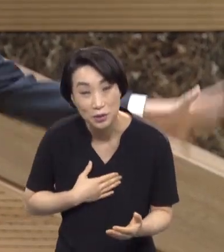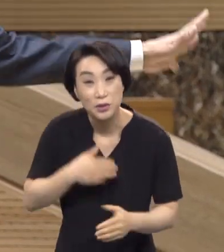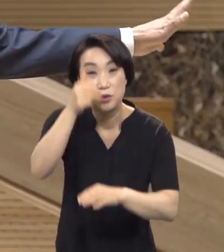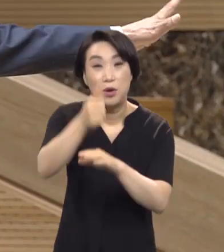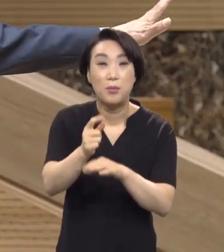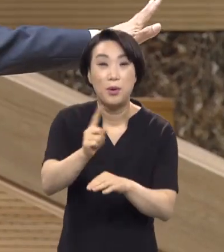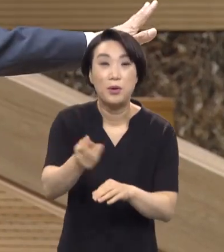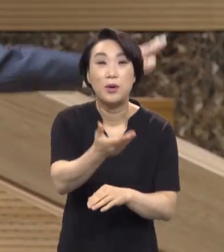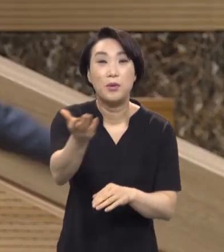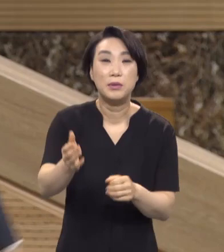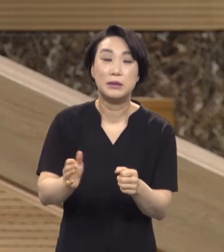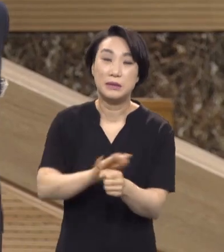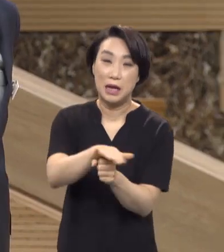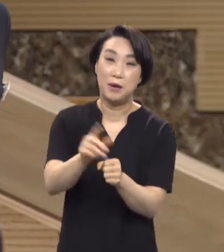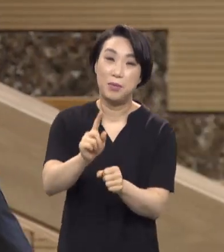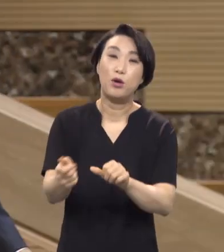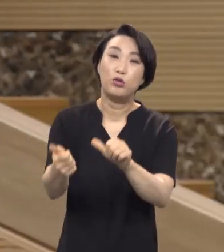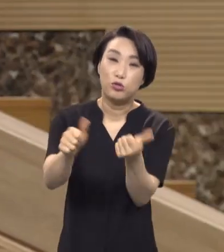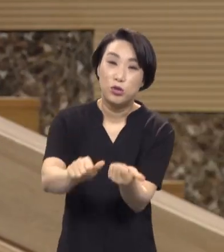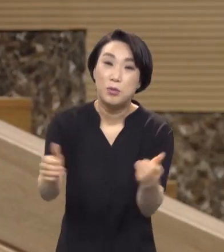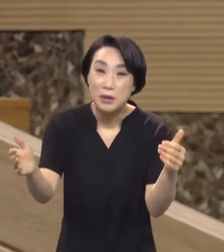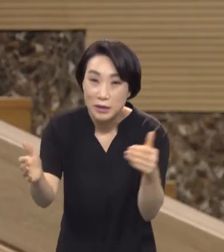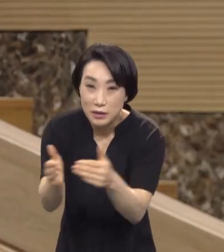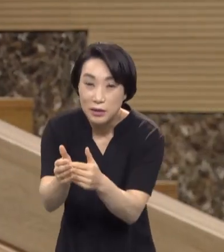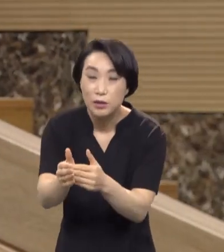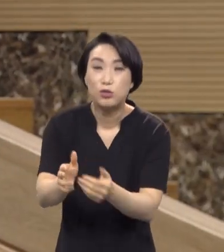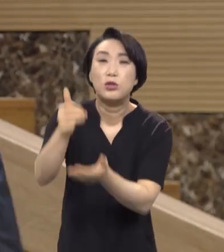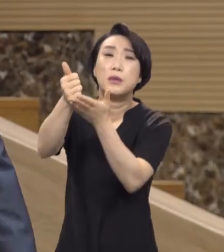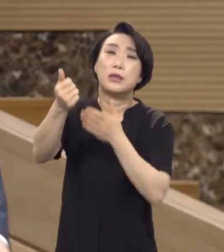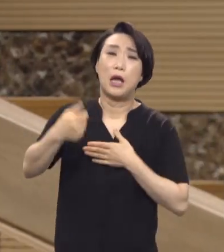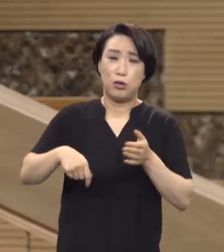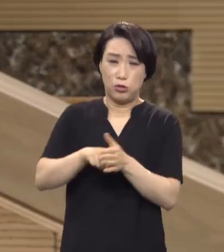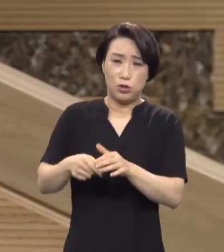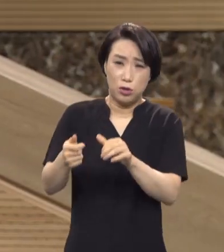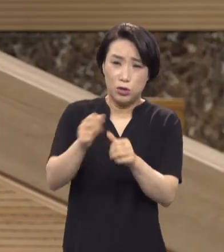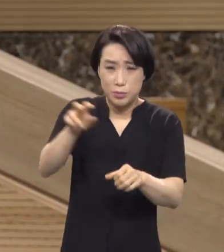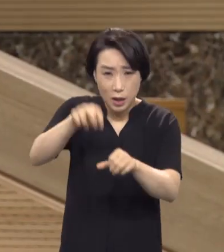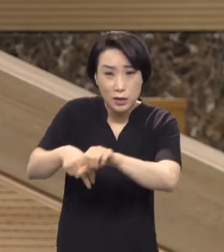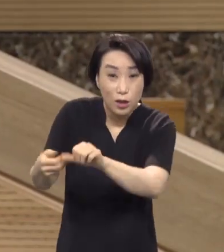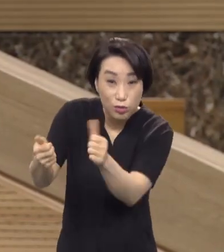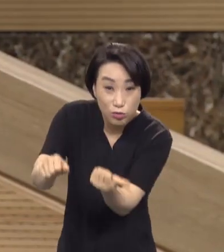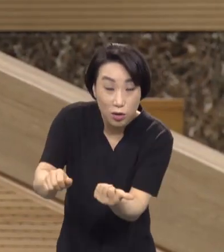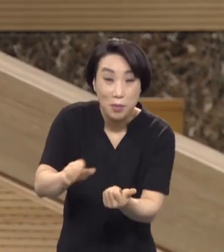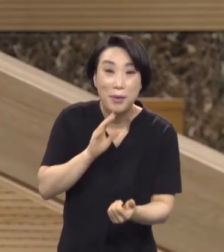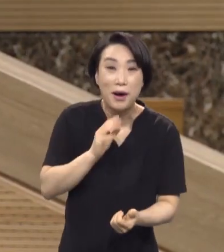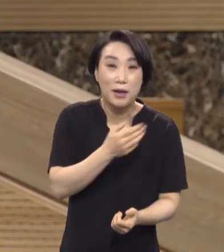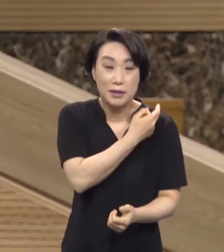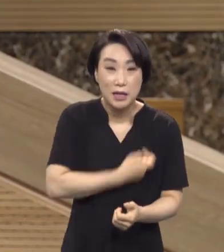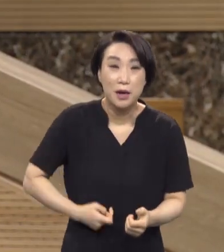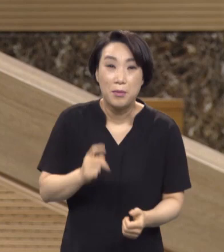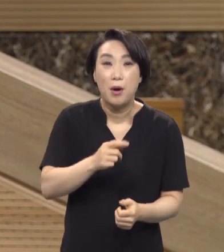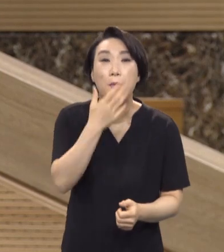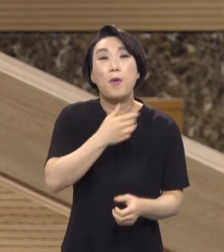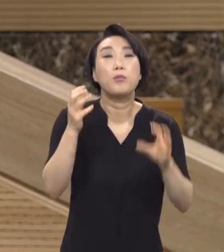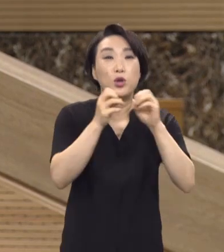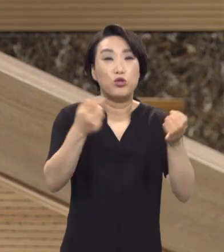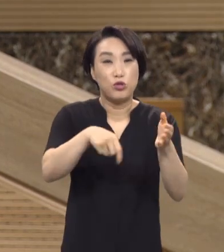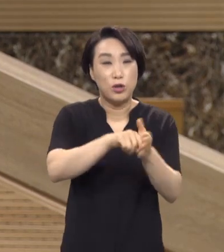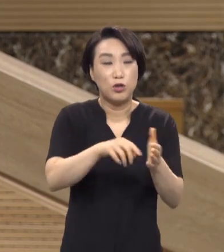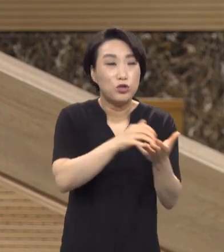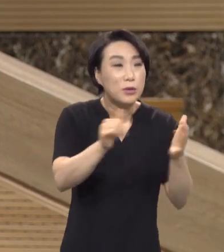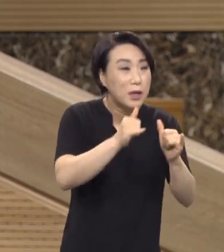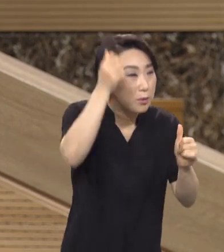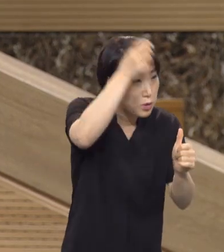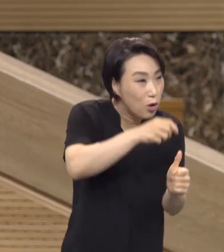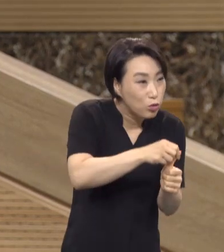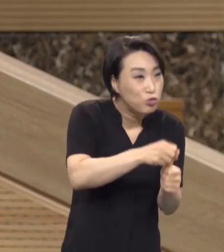죽음으로 마감하는 것입니다. 주님이 날 위해 죽듯이 제자들이 정말로 복음 전도를 위해 수많은 영혼 지옥에서